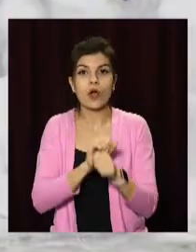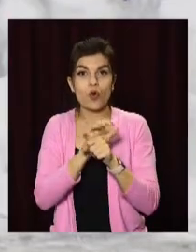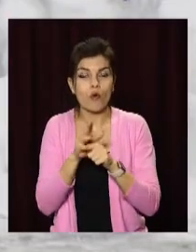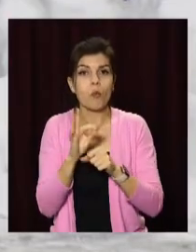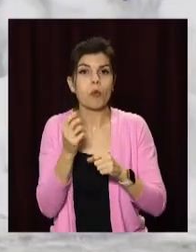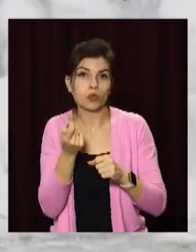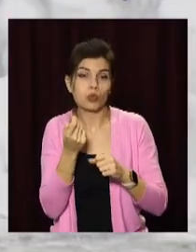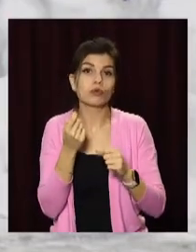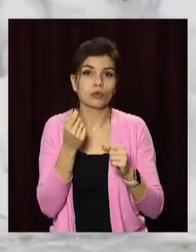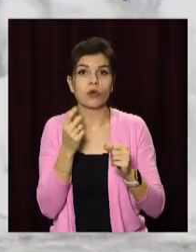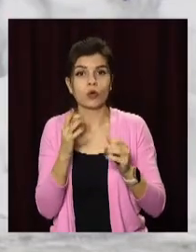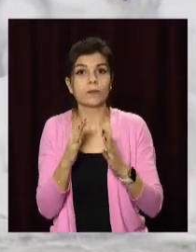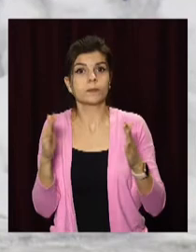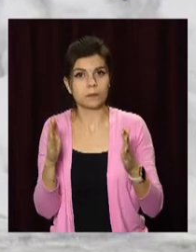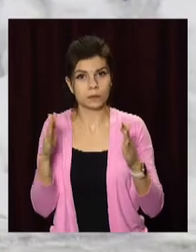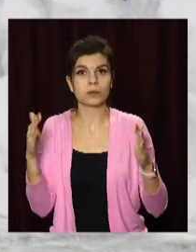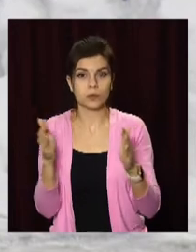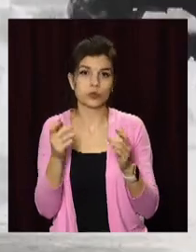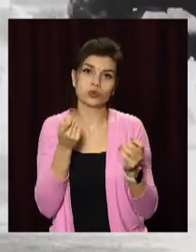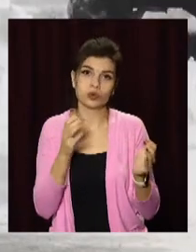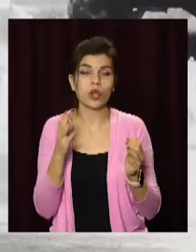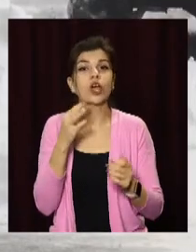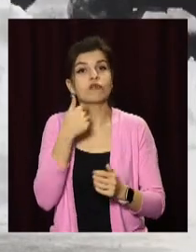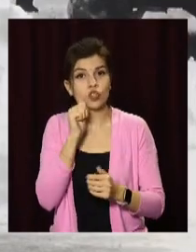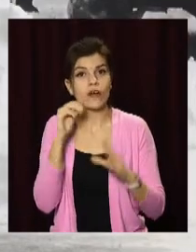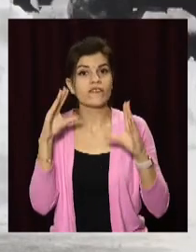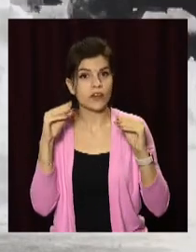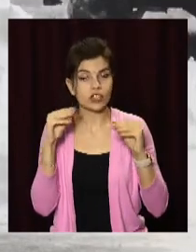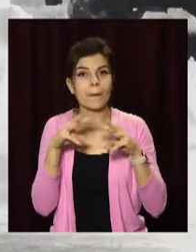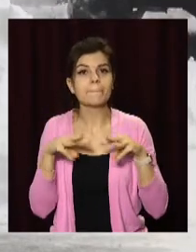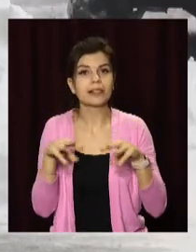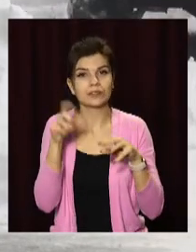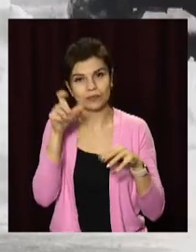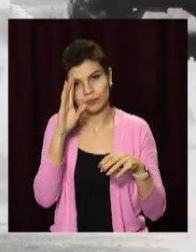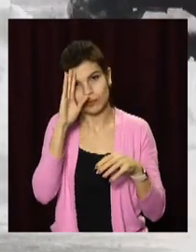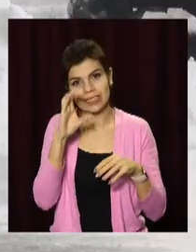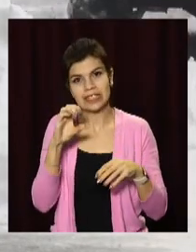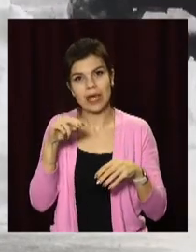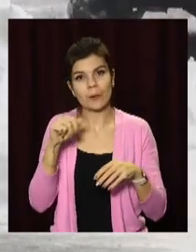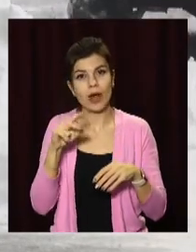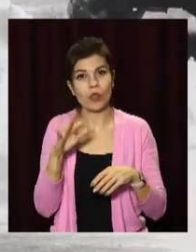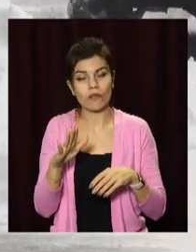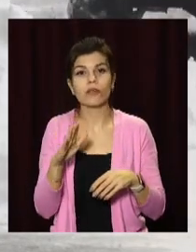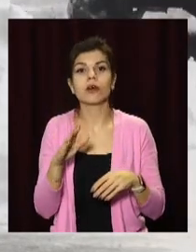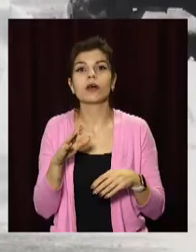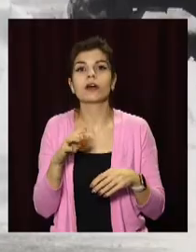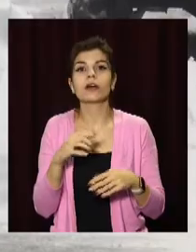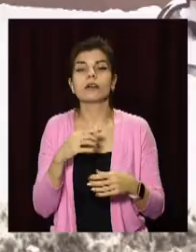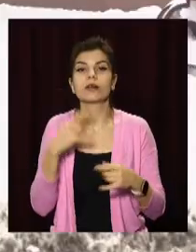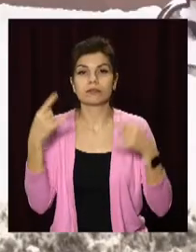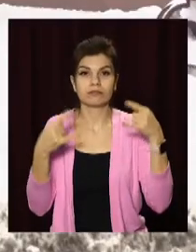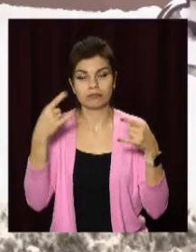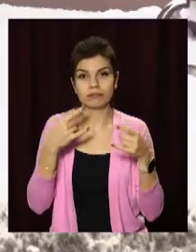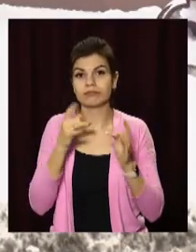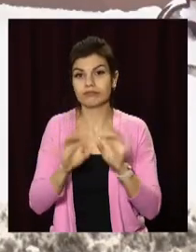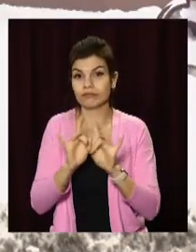потроху, але знов шириться країною. Тому вчора ввечері міністр охорони здоров'я Максим Степанов в ефірі одного з телеканалів